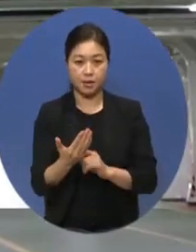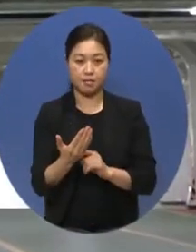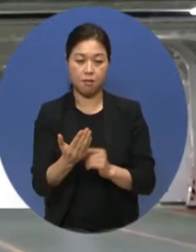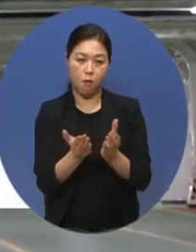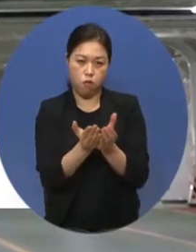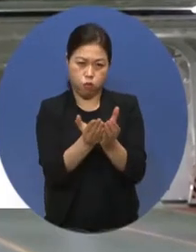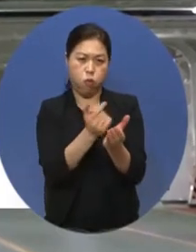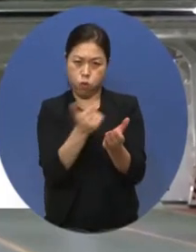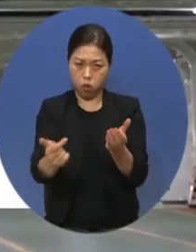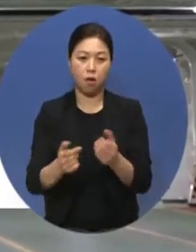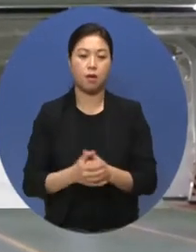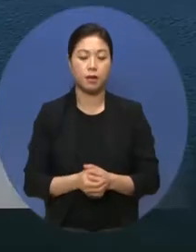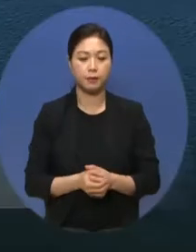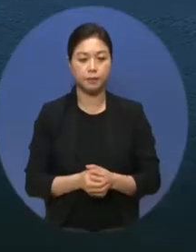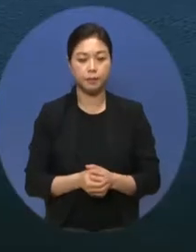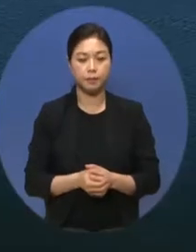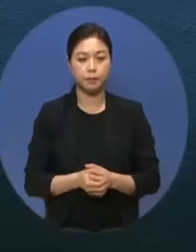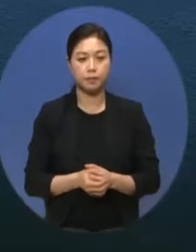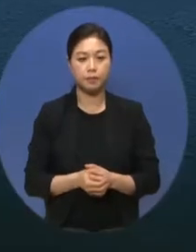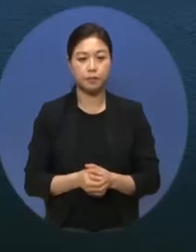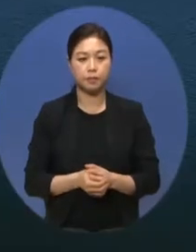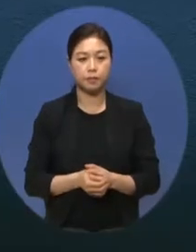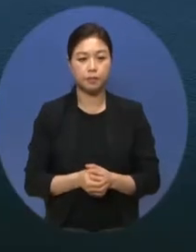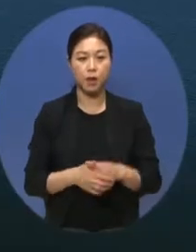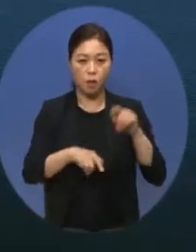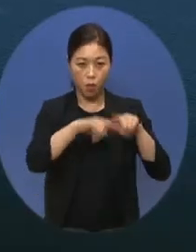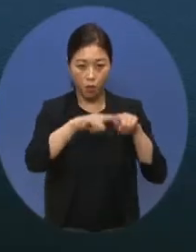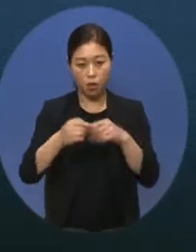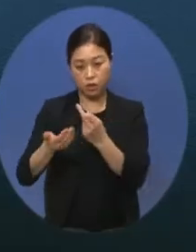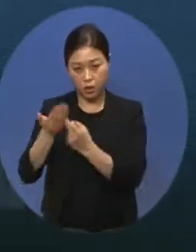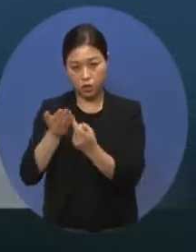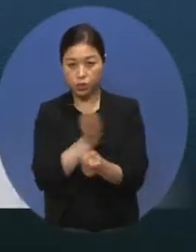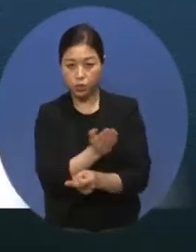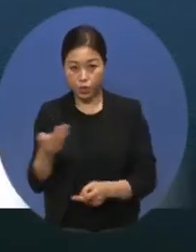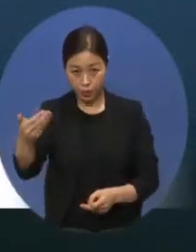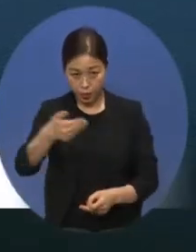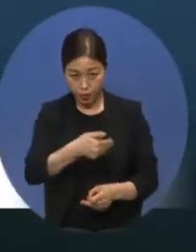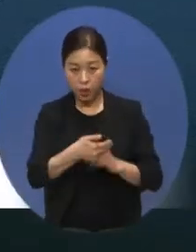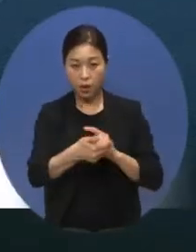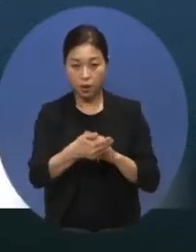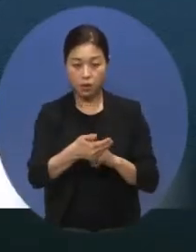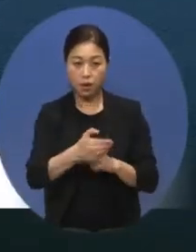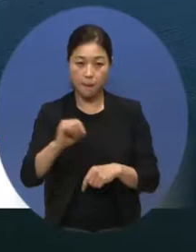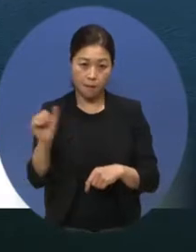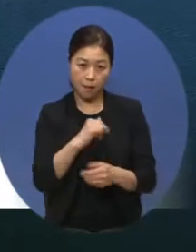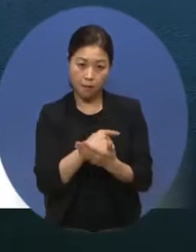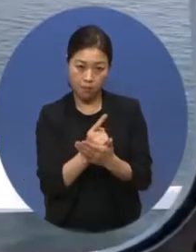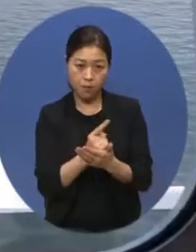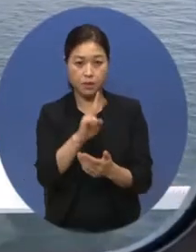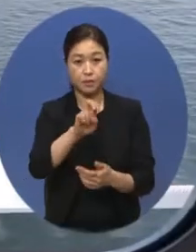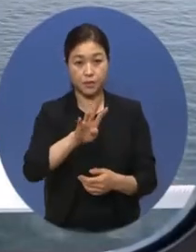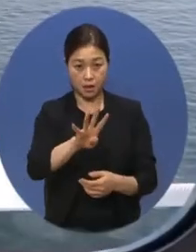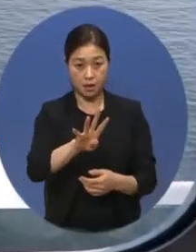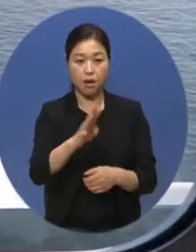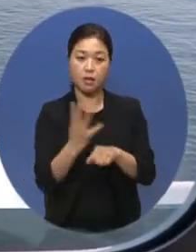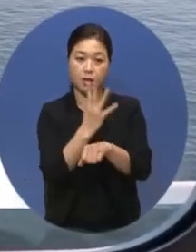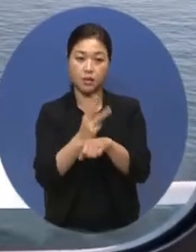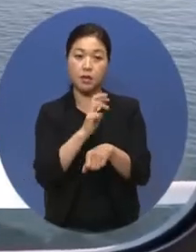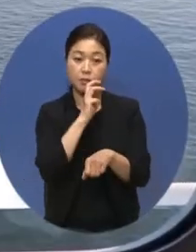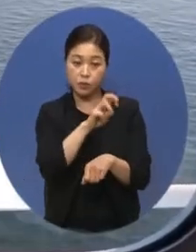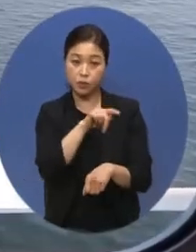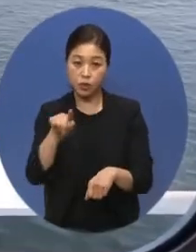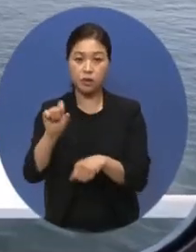규모를 갖추고 있습니다. 목포 제주간 운항은 평균 시속 24노트의 속도로 4시간